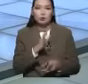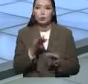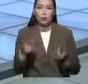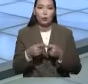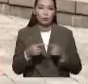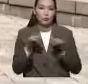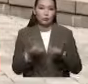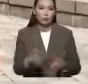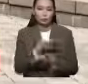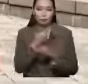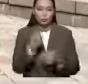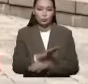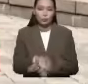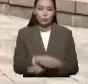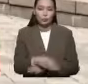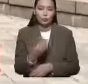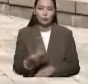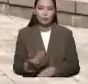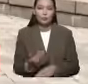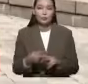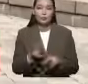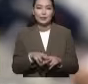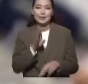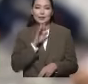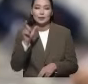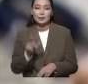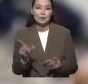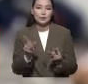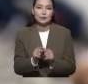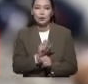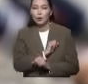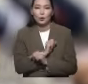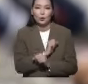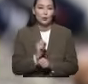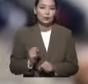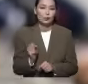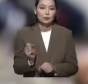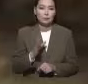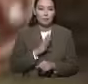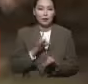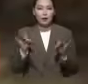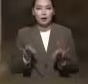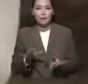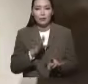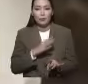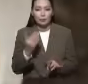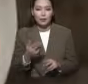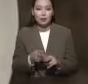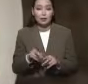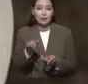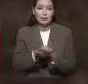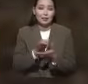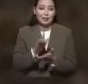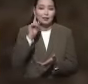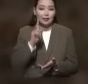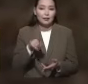дейді. Элина есімді бойжеткен құрбыларымен бірге демалыс орында кеш өткізген. Біраз уақыттан соң бұрынғы танысы келіп, қызды